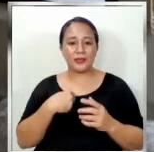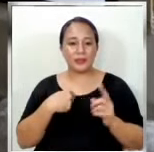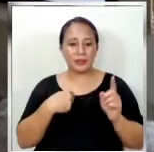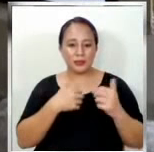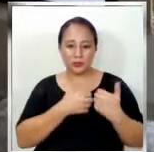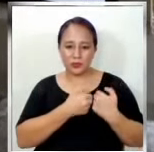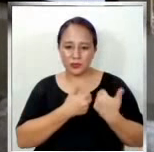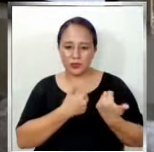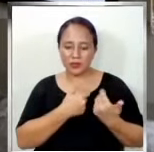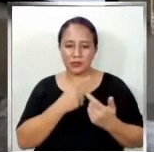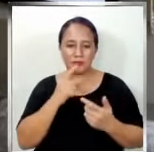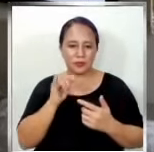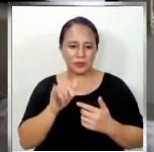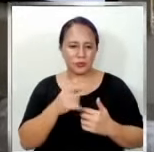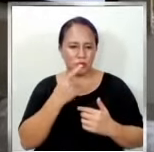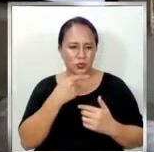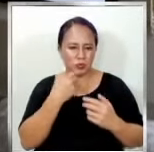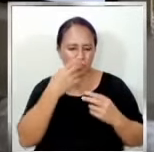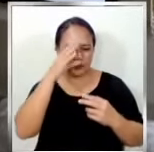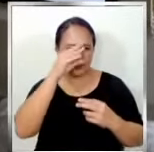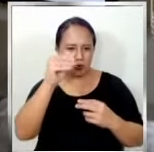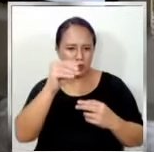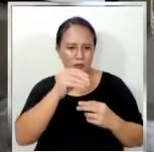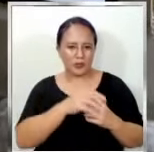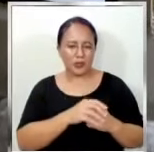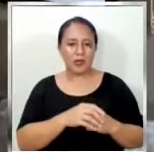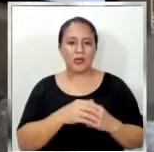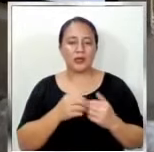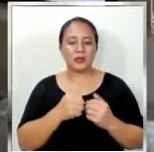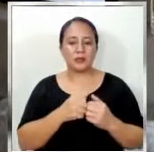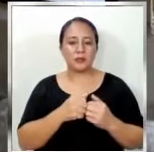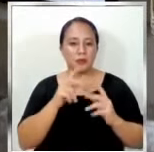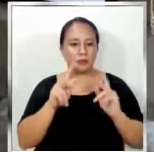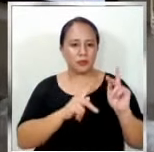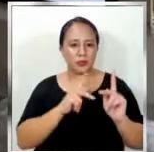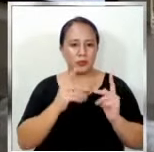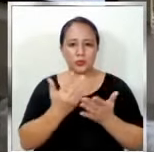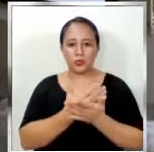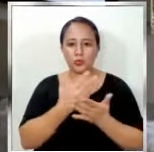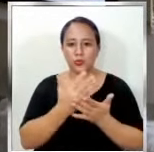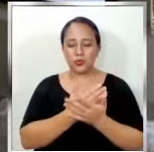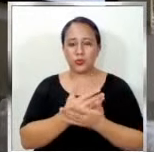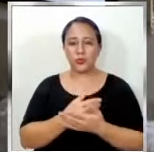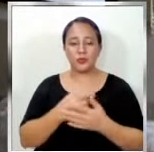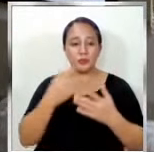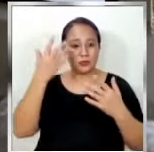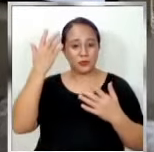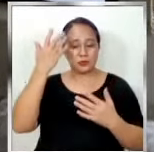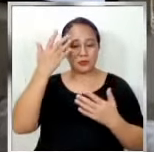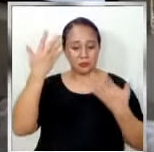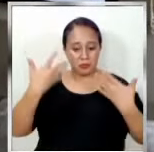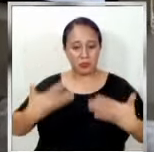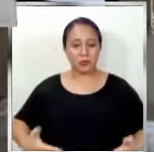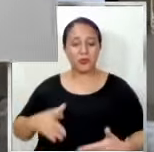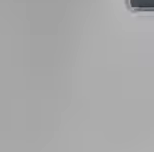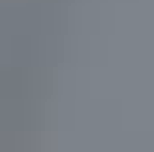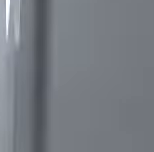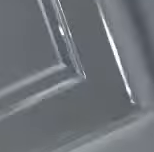mystery guy ni Alice, can't get enough din ang netizen sa new look ni LJ Reyes. Makichika kay Aubrey